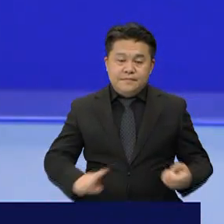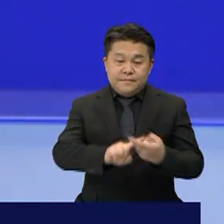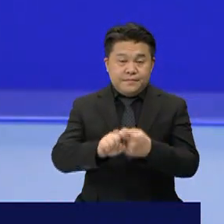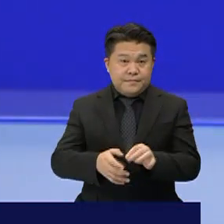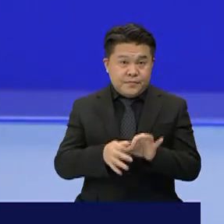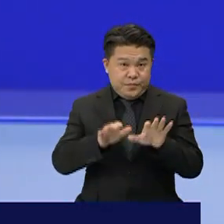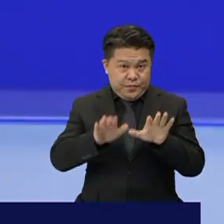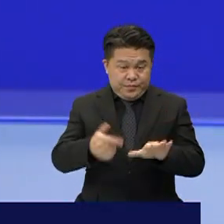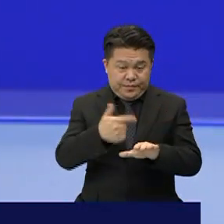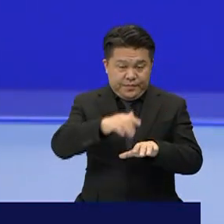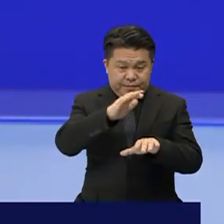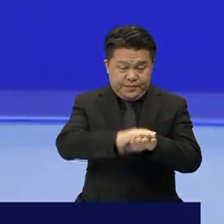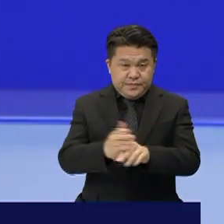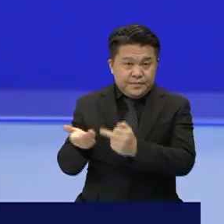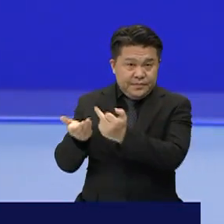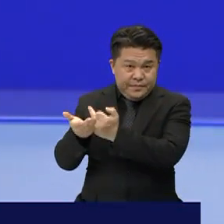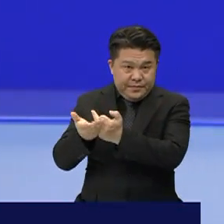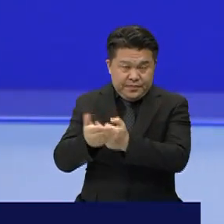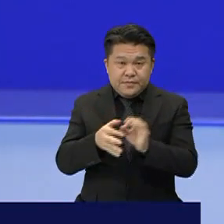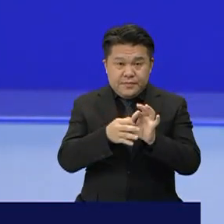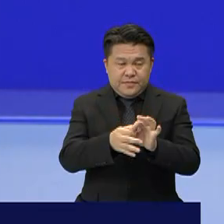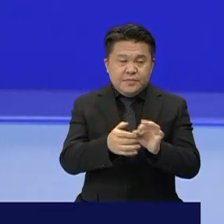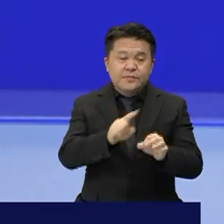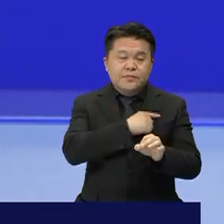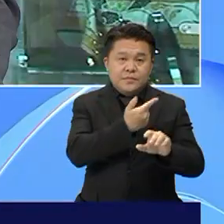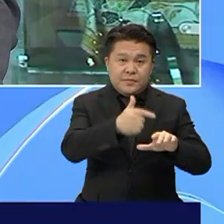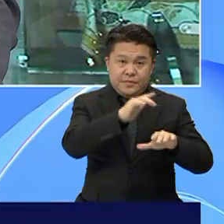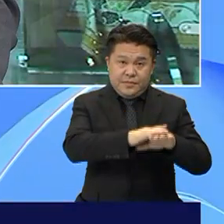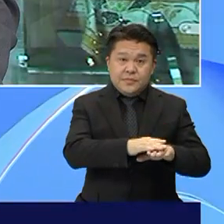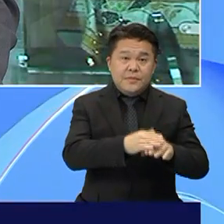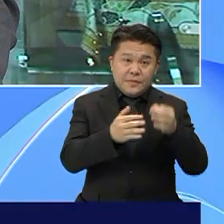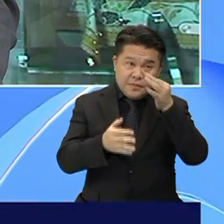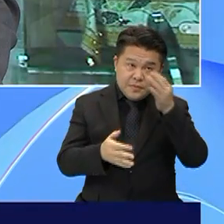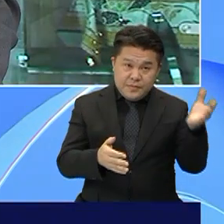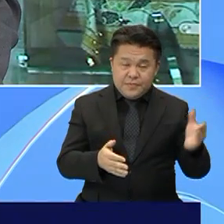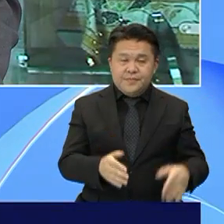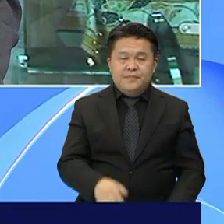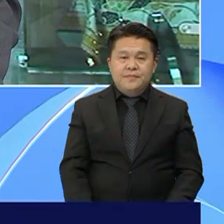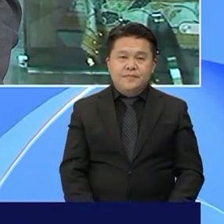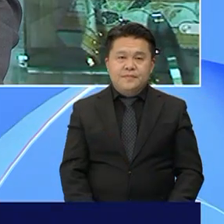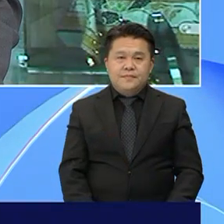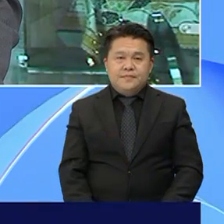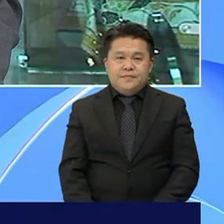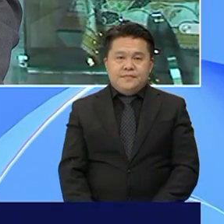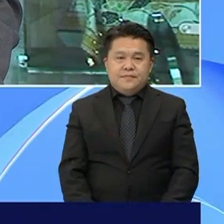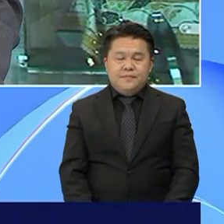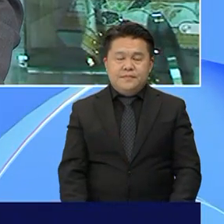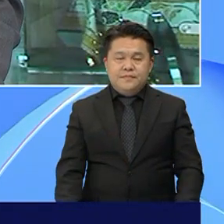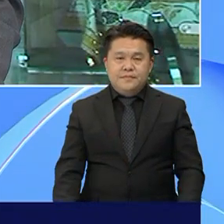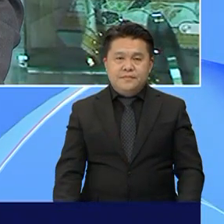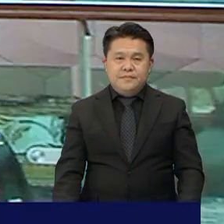네, 또 권장 오늘은 대전과 제주 차례로 연결합니다. 먼저 대전으로 가보죠. 강병주 앵커 소식 전해주세요.